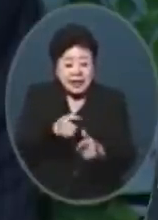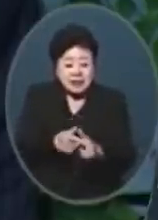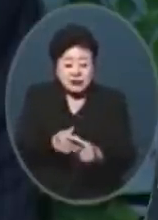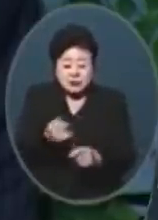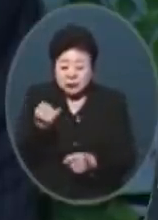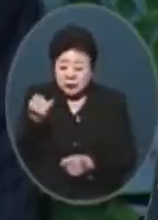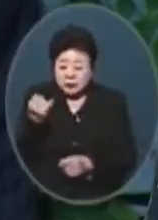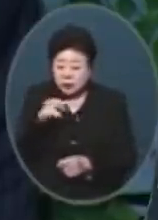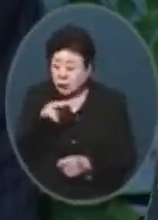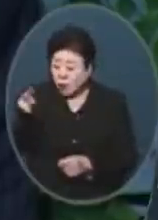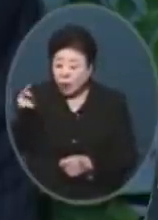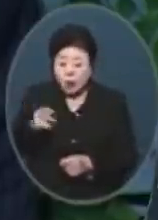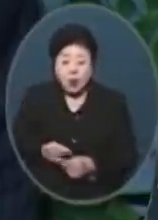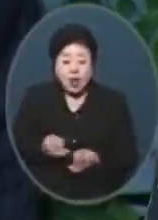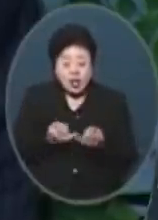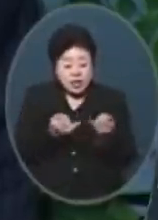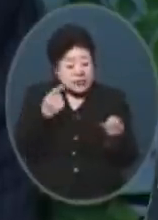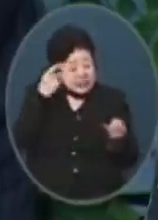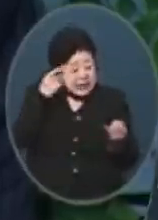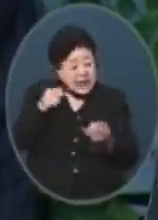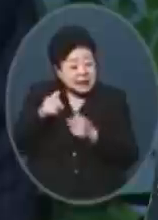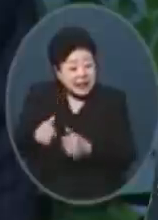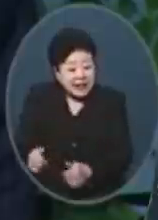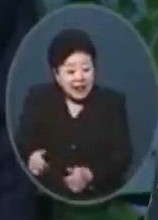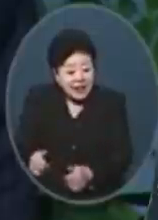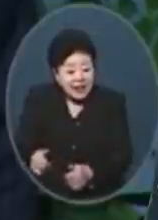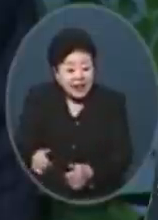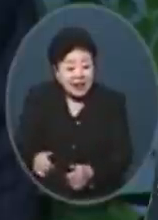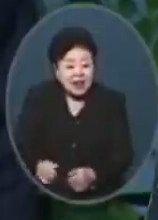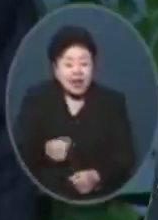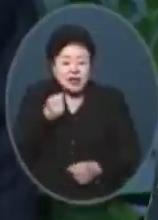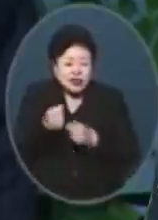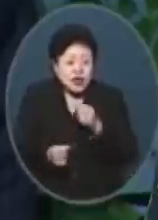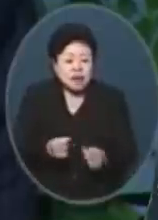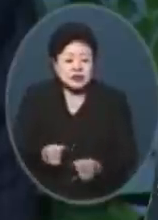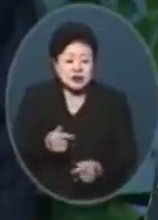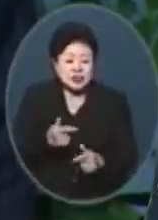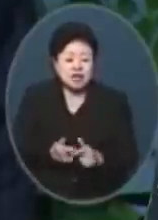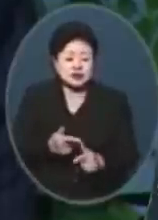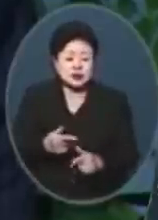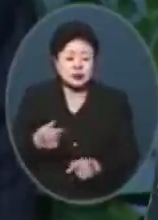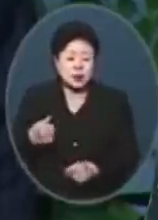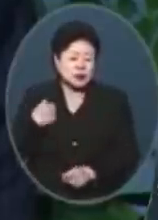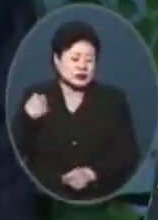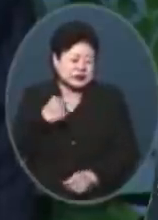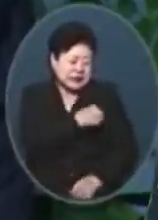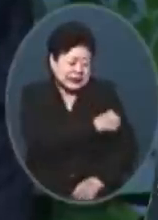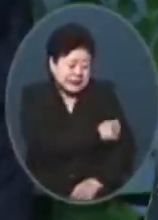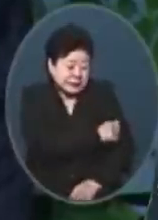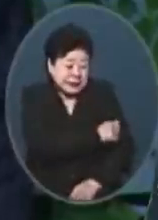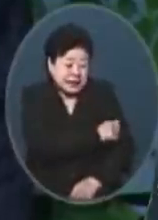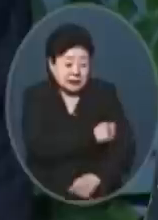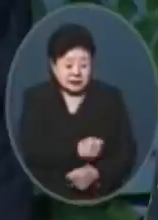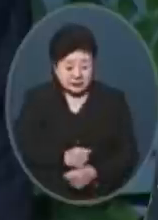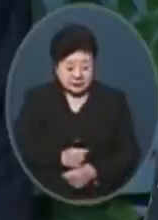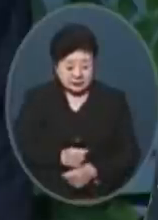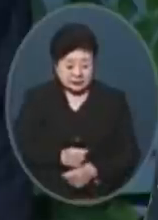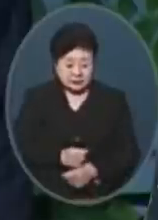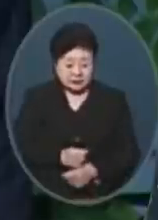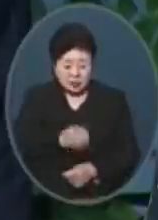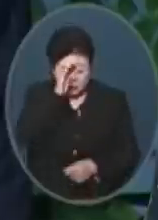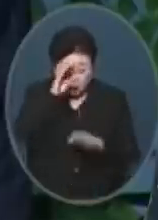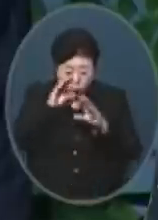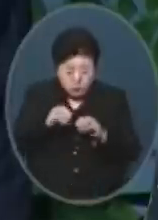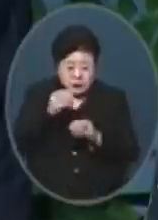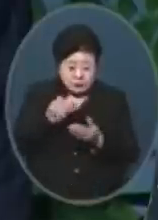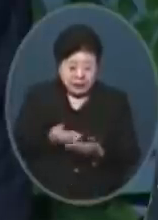여인은 생각을 따라서 뛰어나가 그 옷자락에 손을 대어서 병이